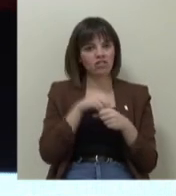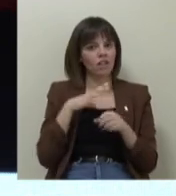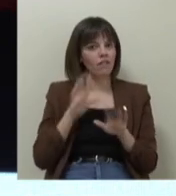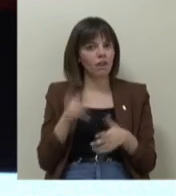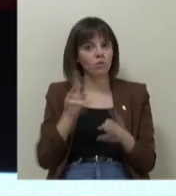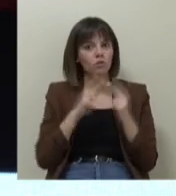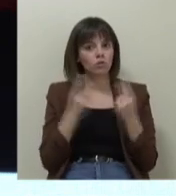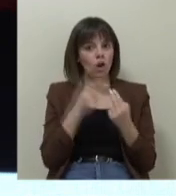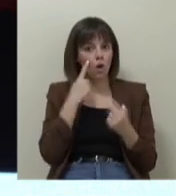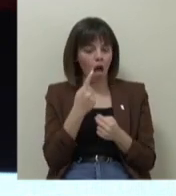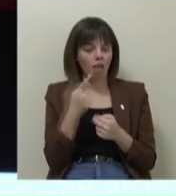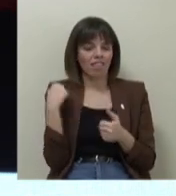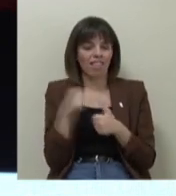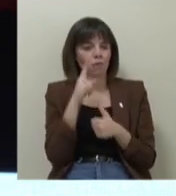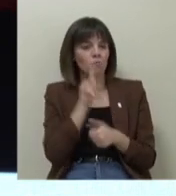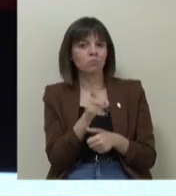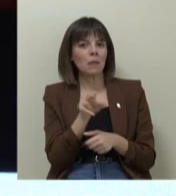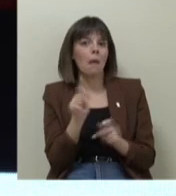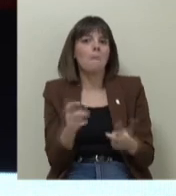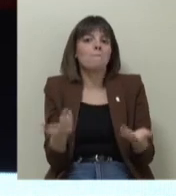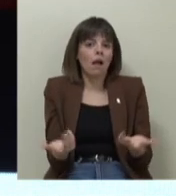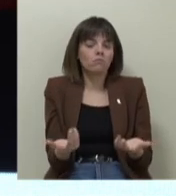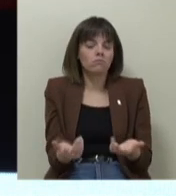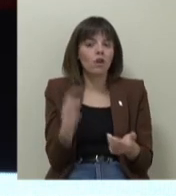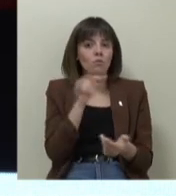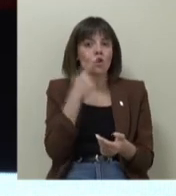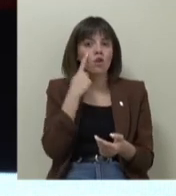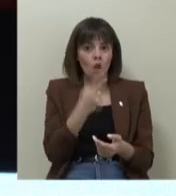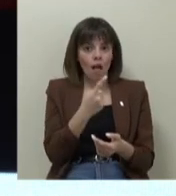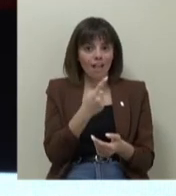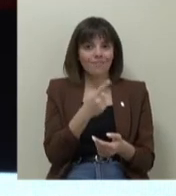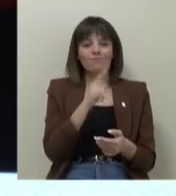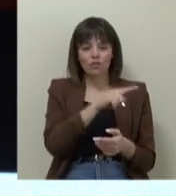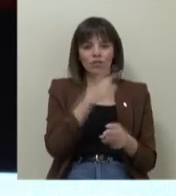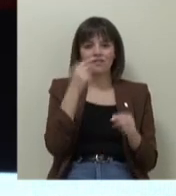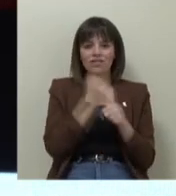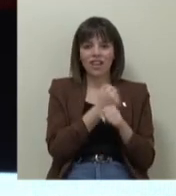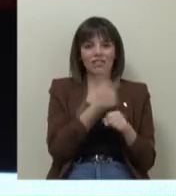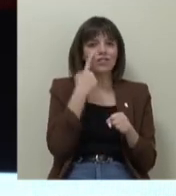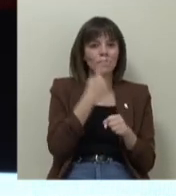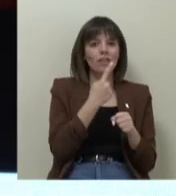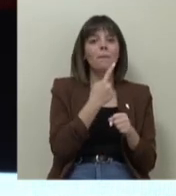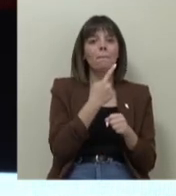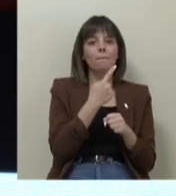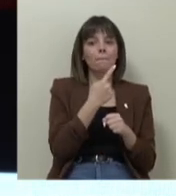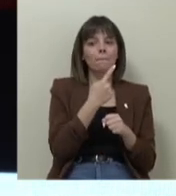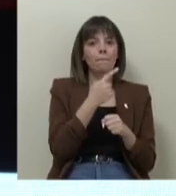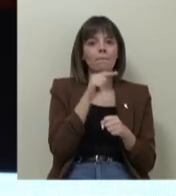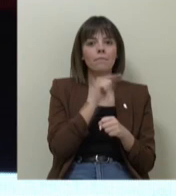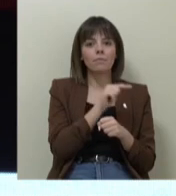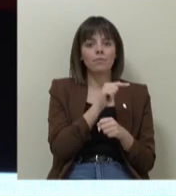Bunlar dünyayı keşfetmeyelim yani. Onun için bertaraf etmeden önce çağdaş